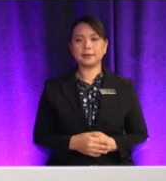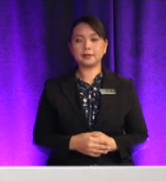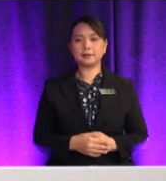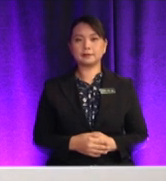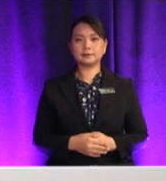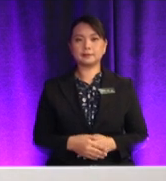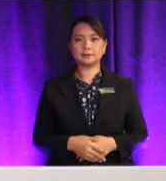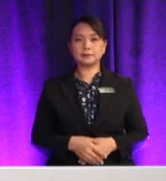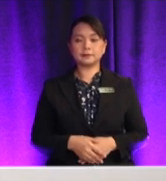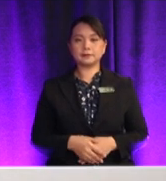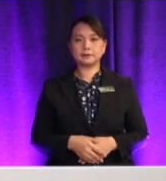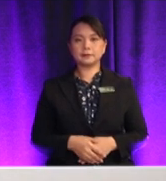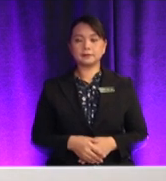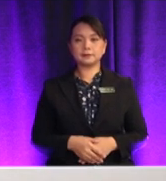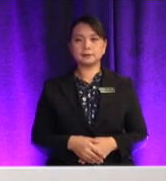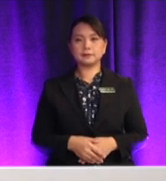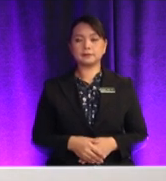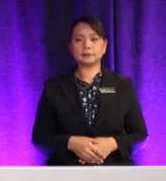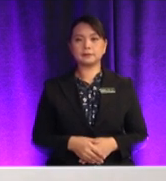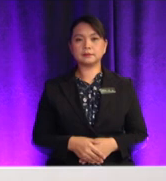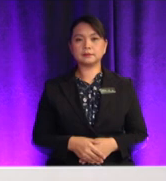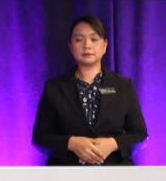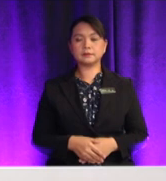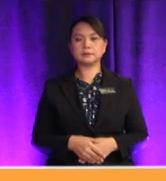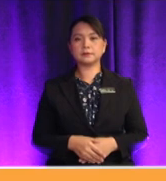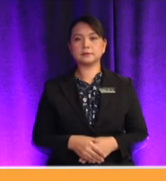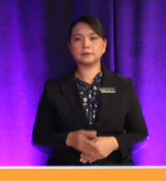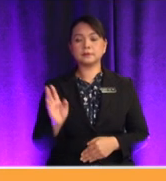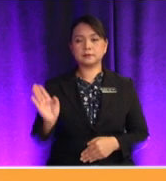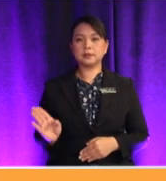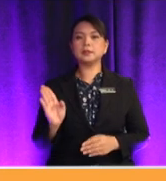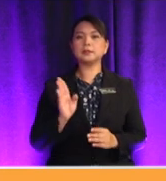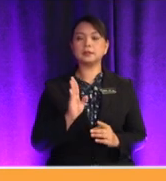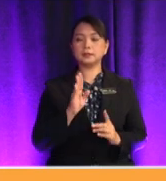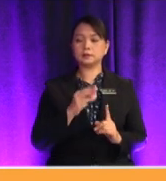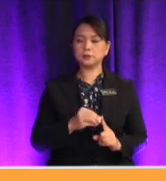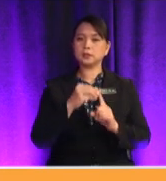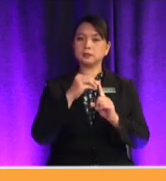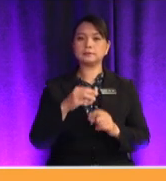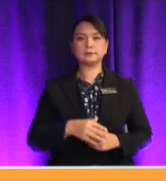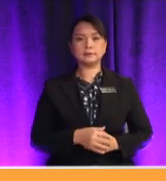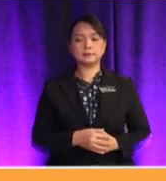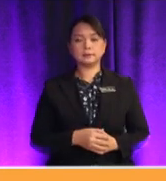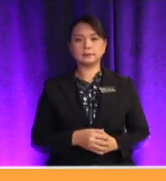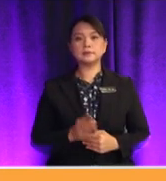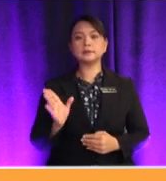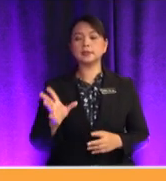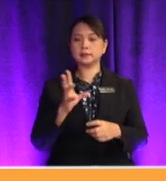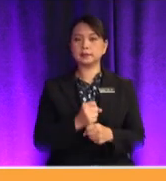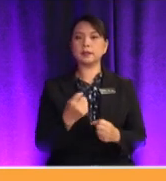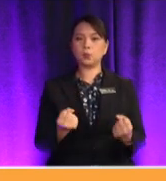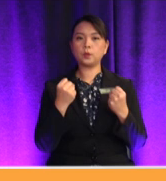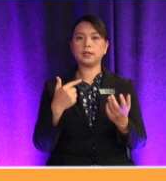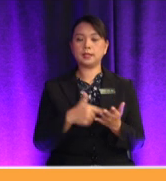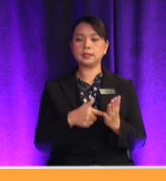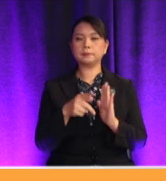Alright, okey. Kita tengok jawapan ya. Betul lah, Aisyah. Ya? Perkahwinan campur ini memang unik lah. Seperti Aisyah kan, memang unik. Yeah. Jadi ini adalah dapat mengukuhkan lagi